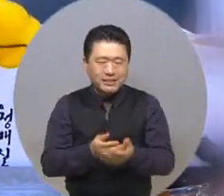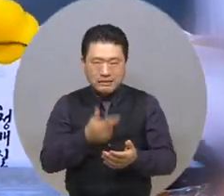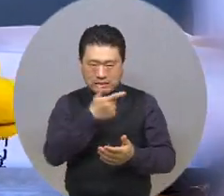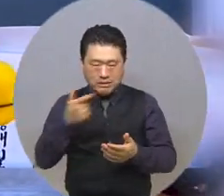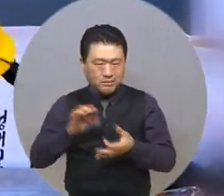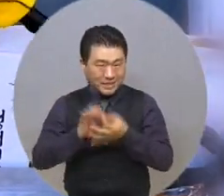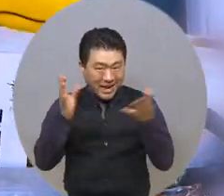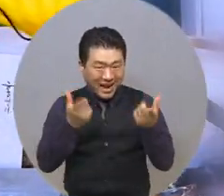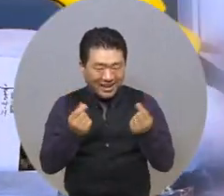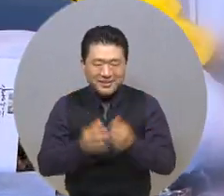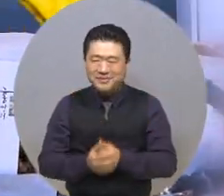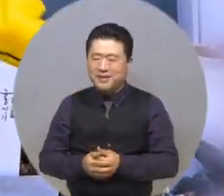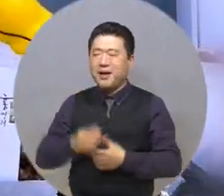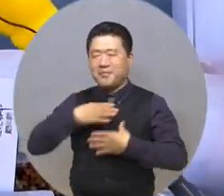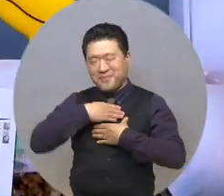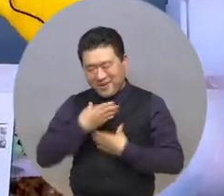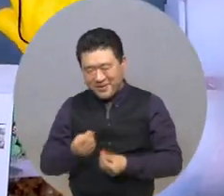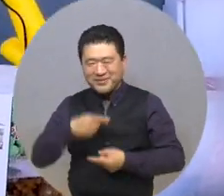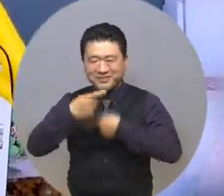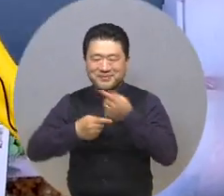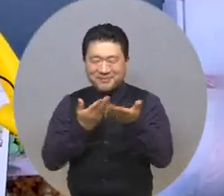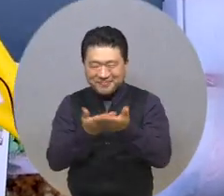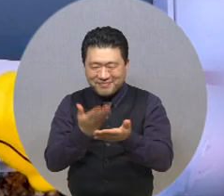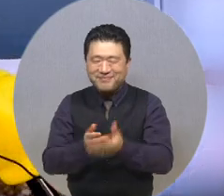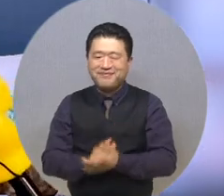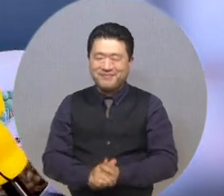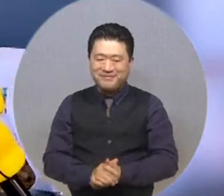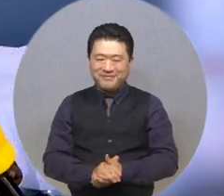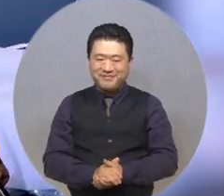네. 자 준비하시고 편안하게. 자 준비하시고.